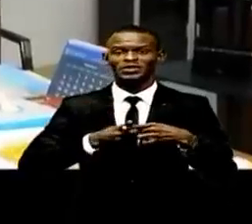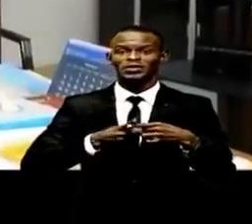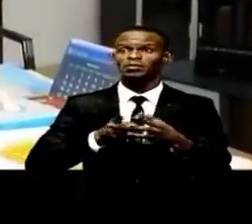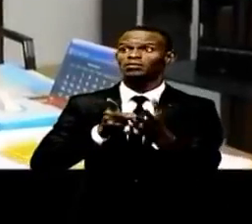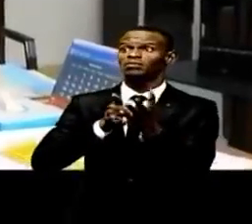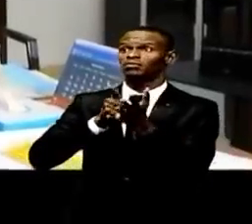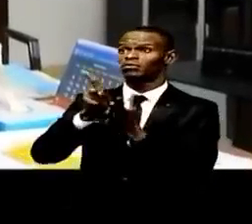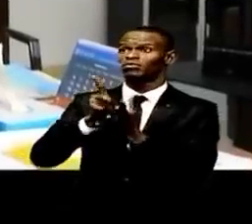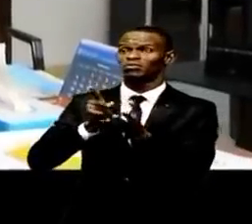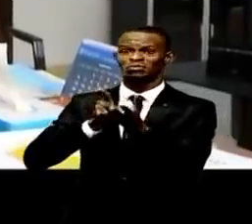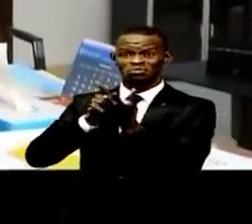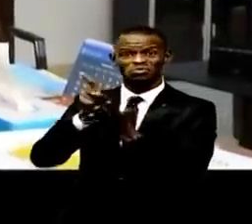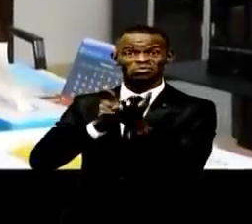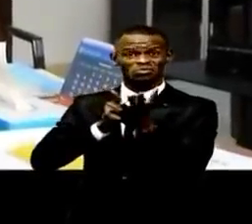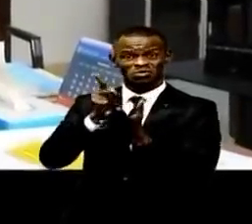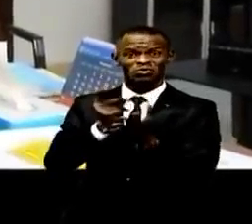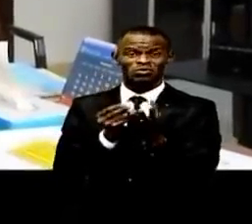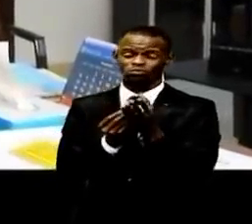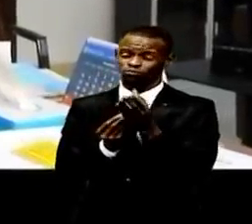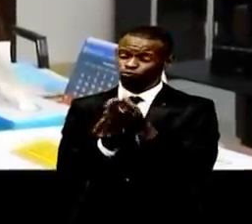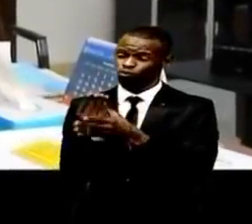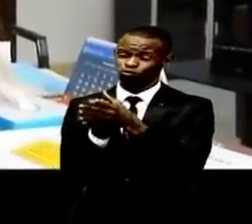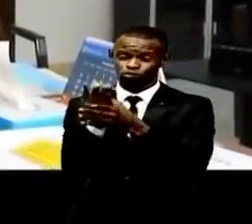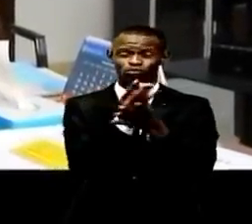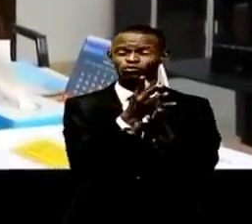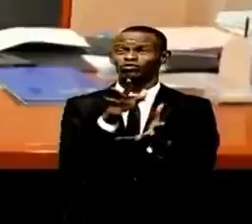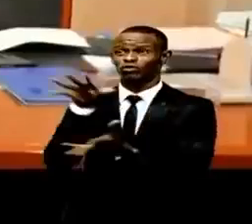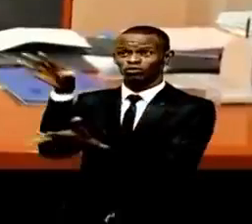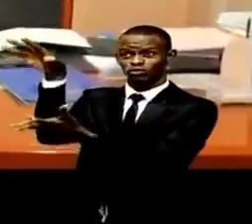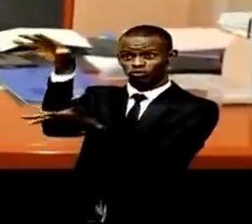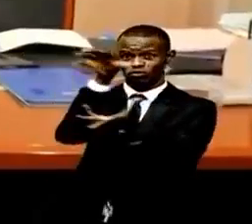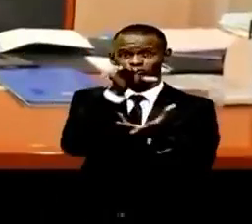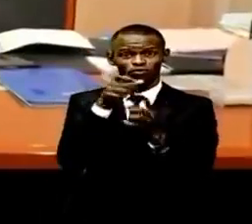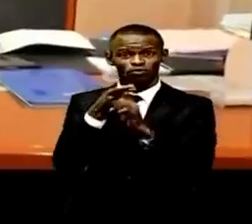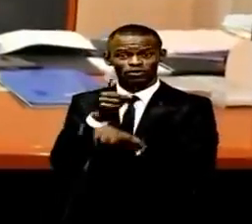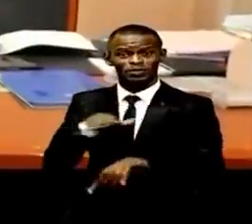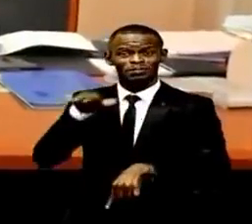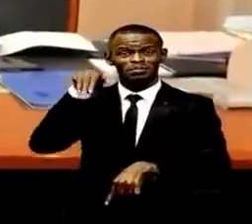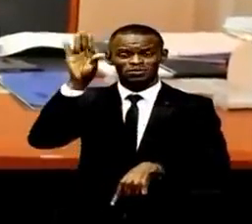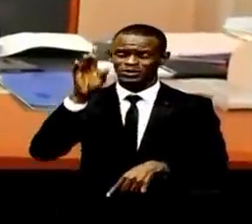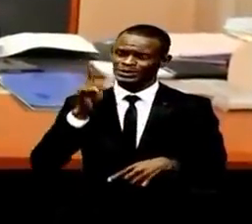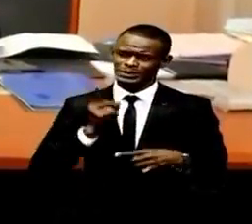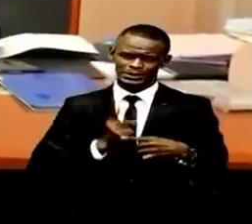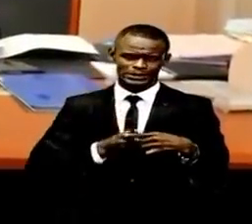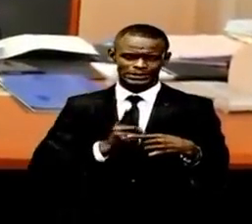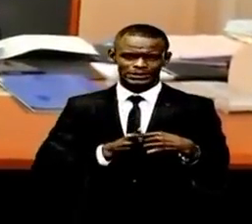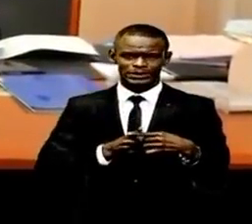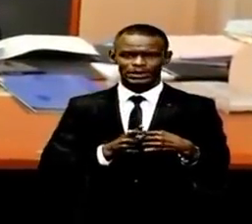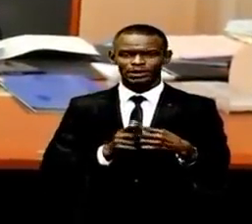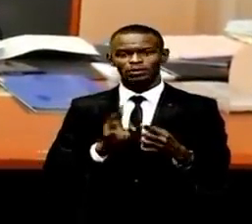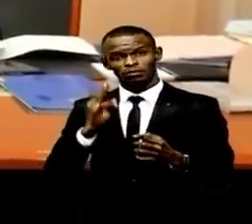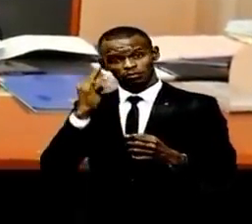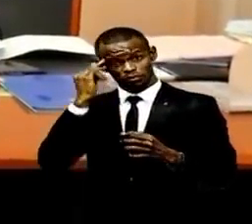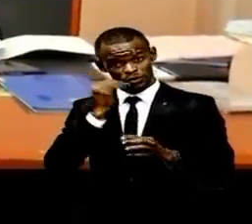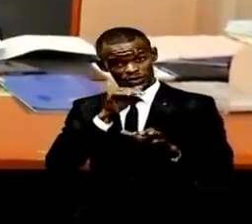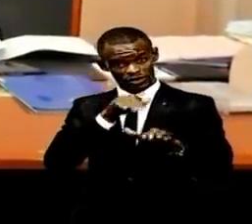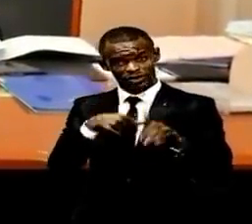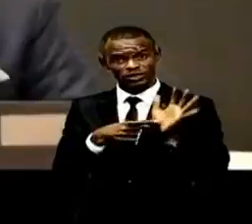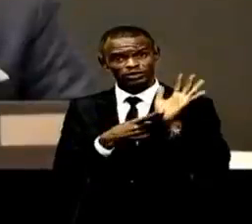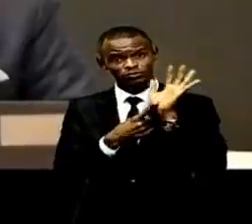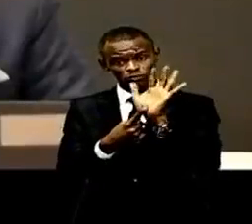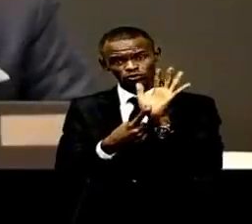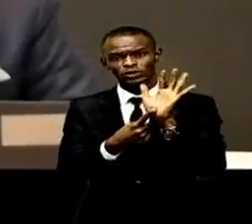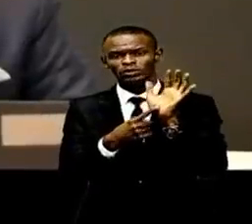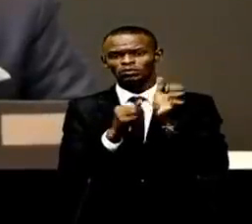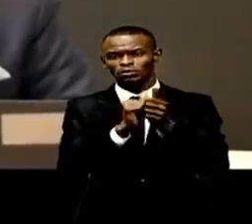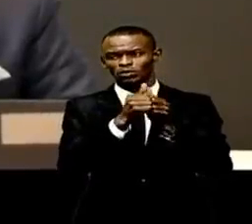alimentaires. Les dossiers présentés par les ministres de l'Agriculture se proposent de répondre aux assignations du gouvernement relatives